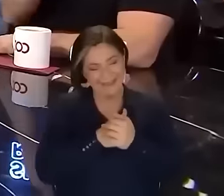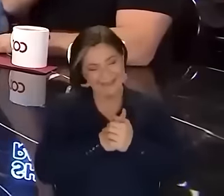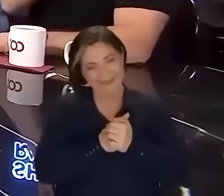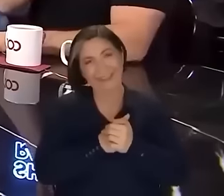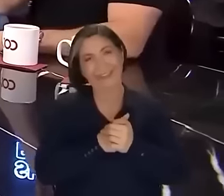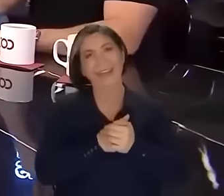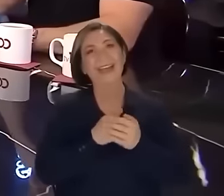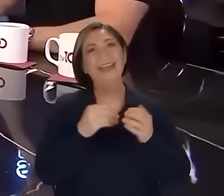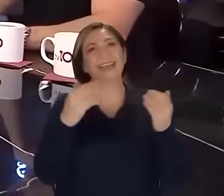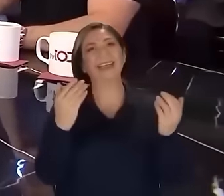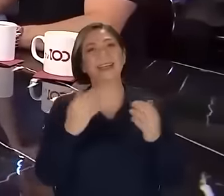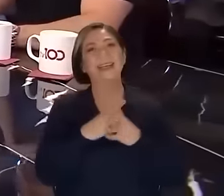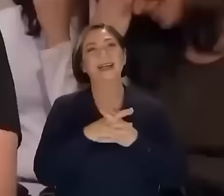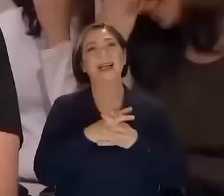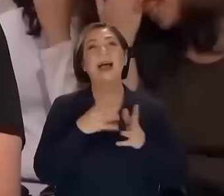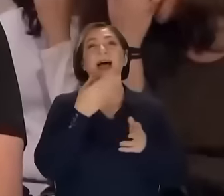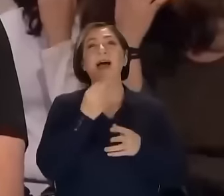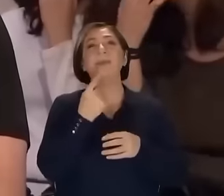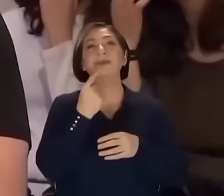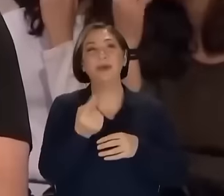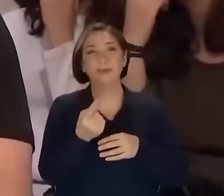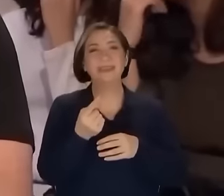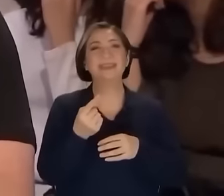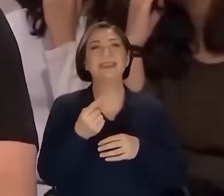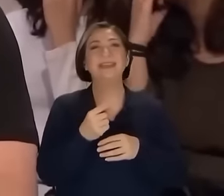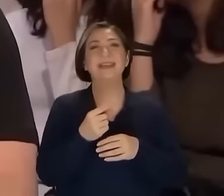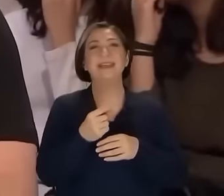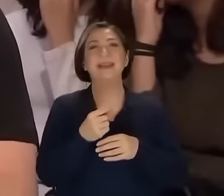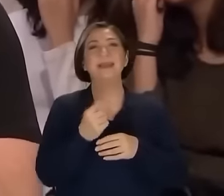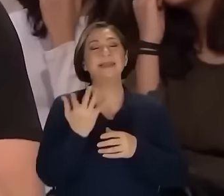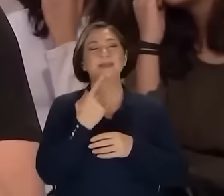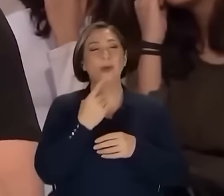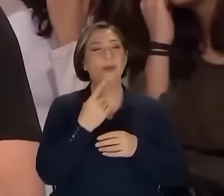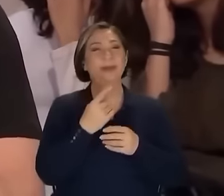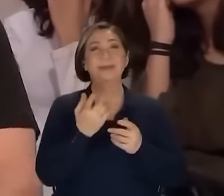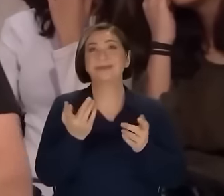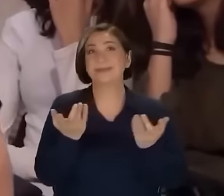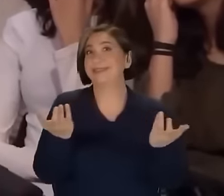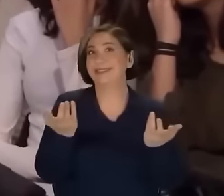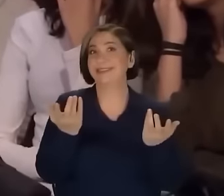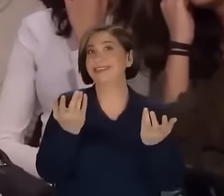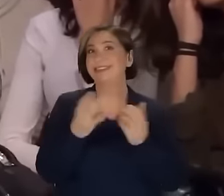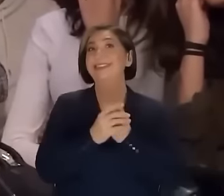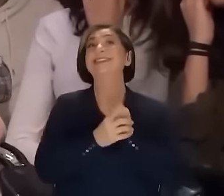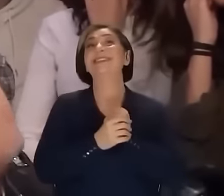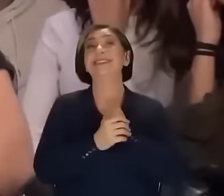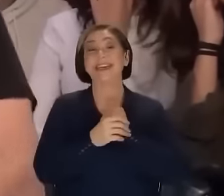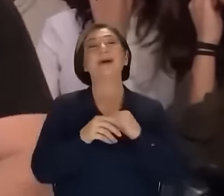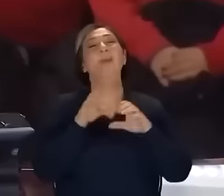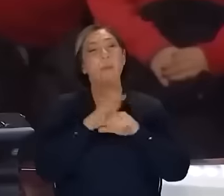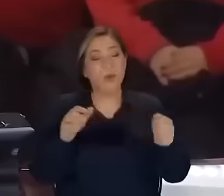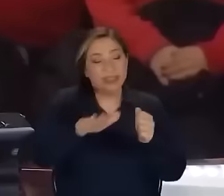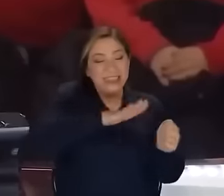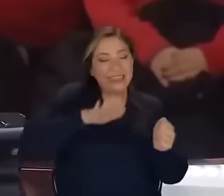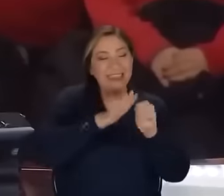şöyle. Ya ben ayıptır söylemesi böyle nasıl söyleyeyim onu? Cilalamak diye bir tabir söyleyebilir miyim? Söyleyebiliriz.